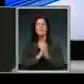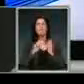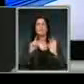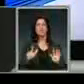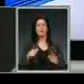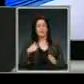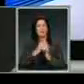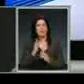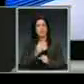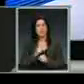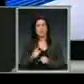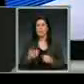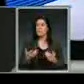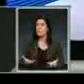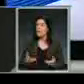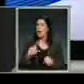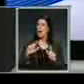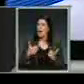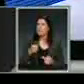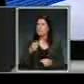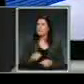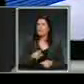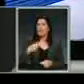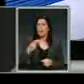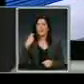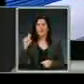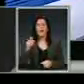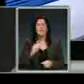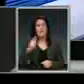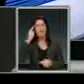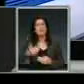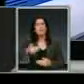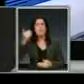אדם בונה בית, הוא צריך לחשוב, או בעניין ציבורי, כשחושבים על זה מראש, שום דבר.